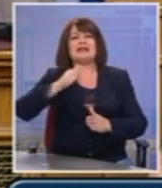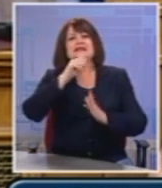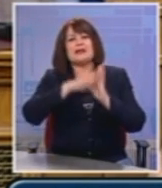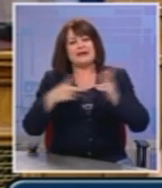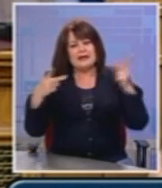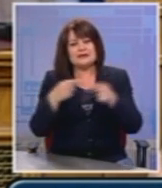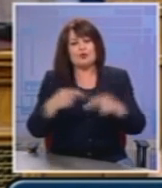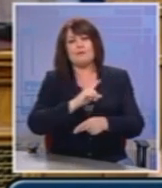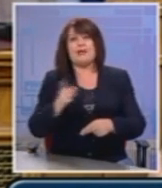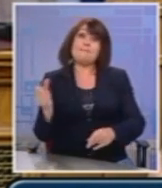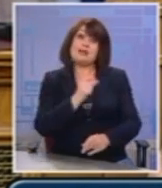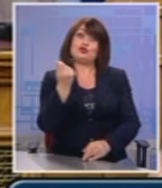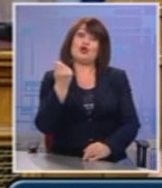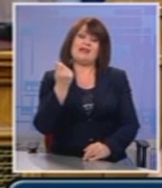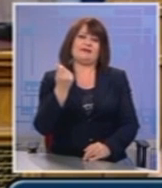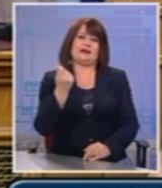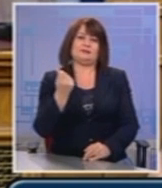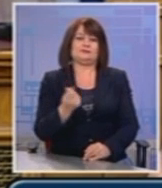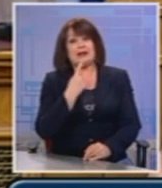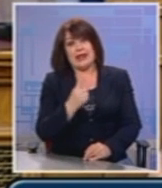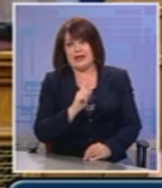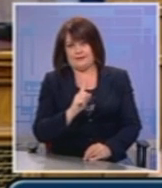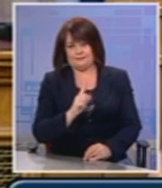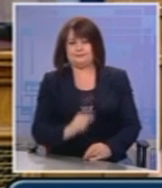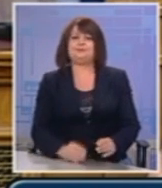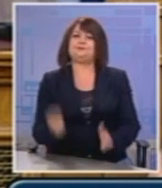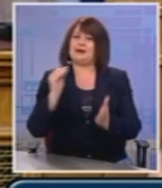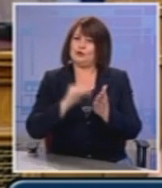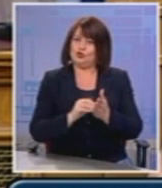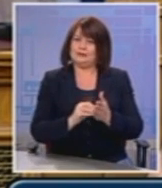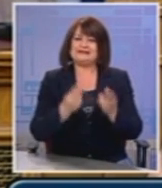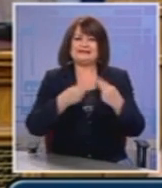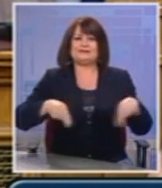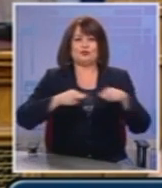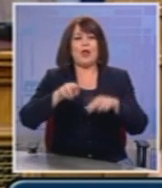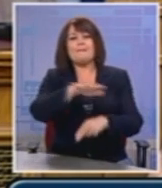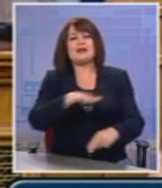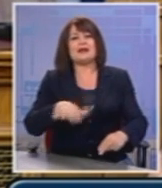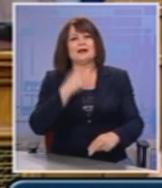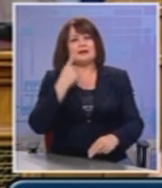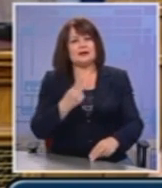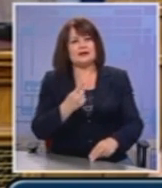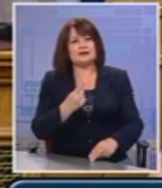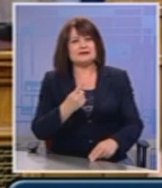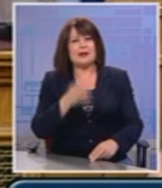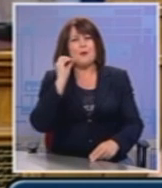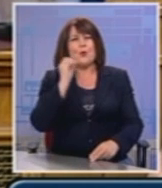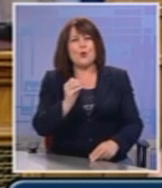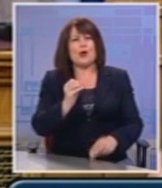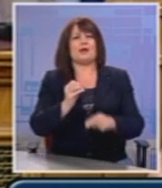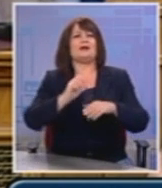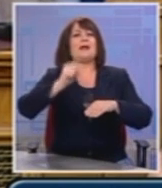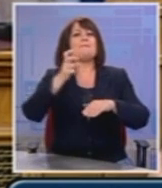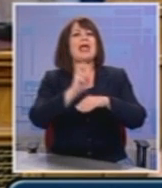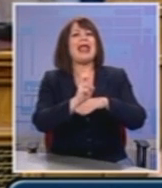περικοπών του δεύτερου μνημονίου όπως αναφέρεται επίσης το συμβούλιο της επικρατείας αμφισβητεί τη ρήτρα μηδενικού ελλείματος καθώς